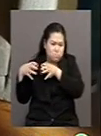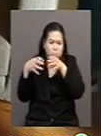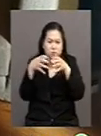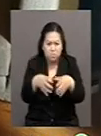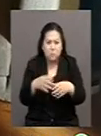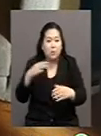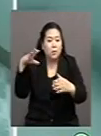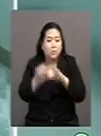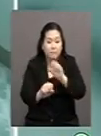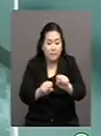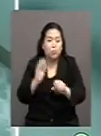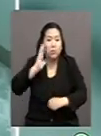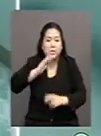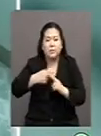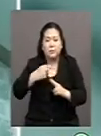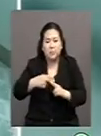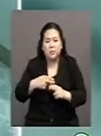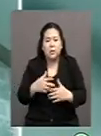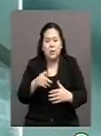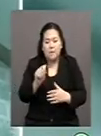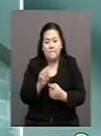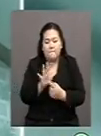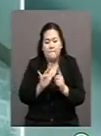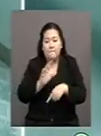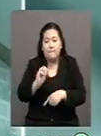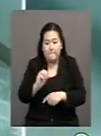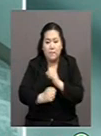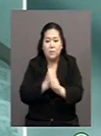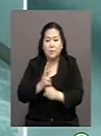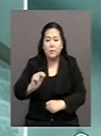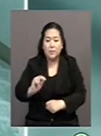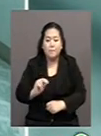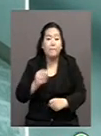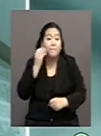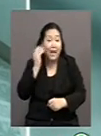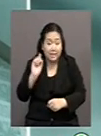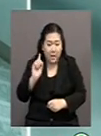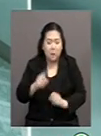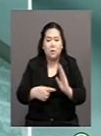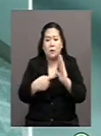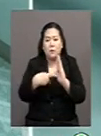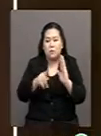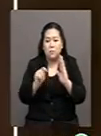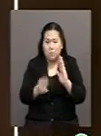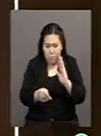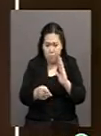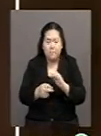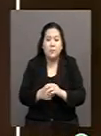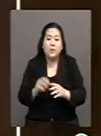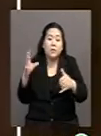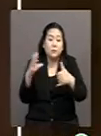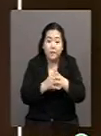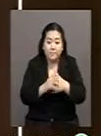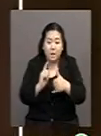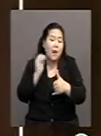ชคงหรือว่าอ้ำอายุ37ปีเป็นชาวอำเภอลำลูกกาปทุมธานีจับกุมได้ที่ห้องพักแห่งหนึ่งนะคะในตำบลบ้าน